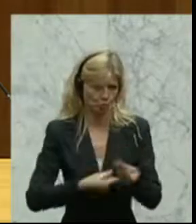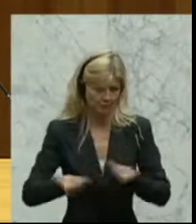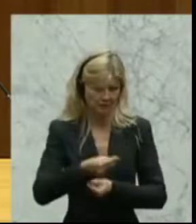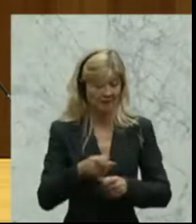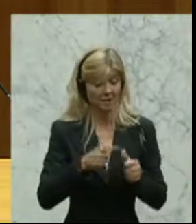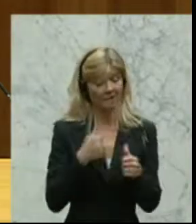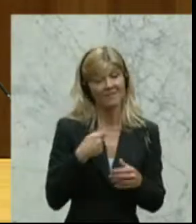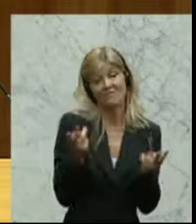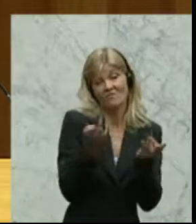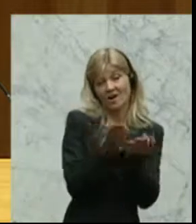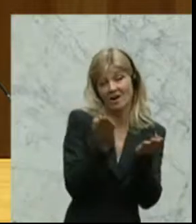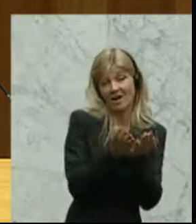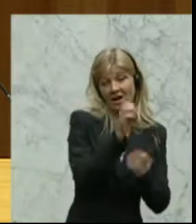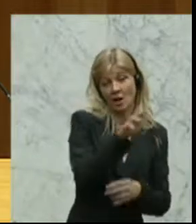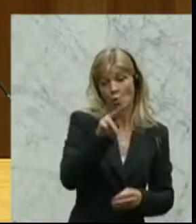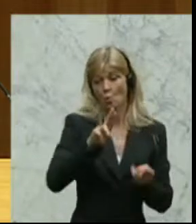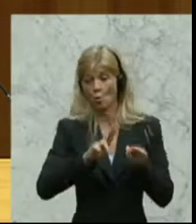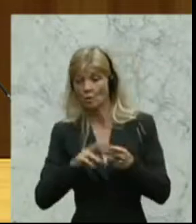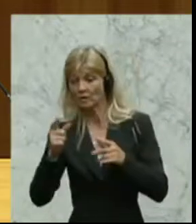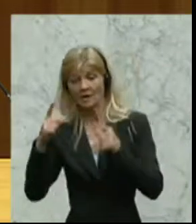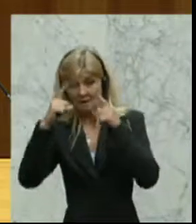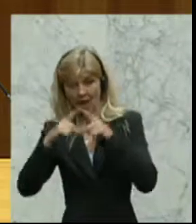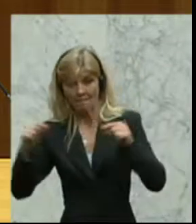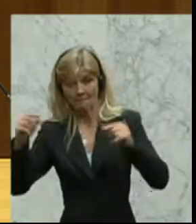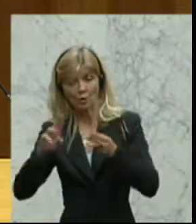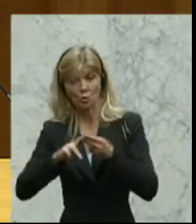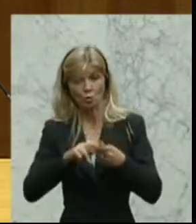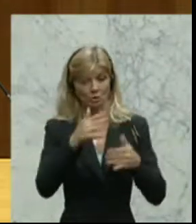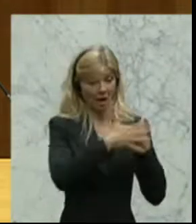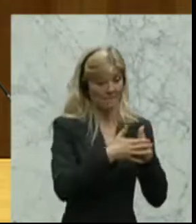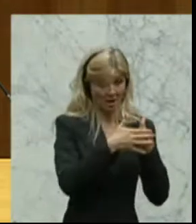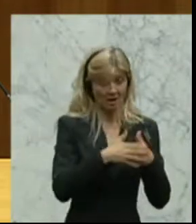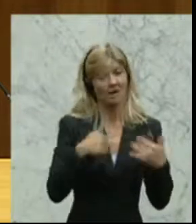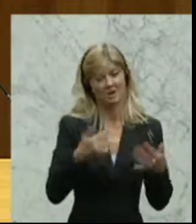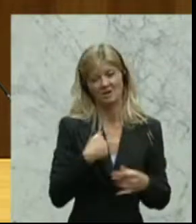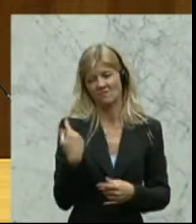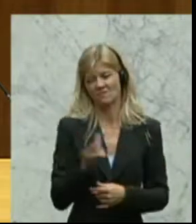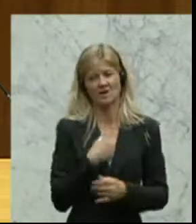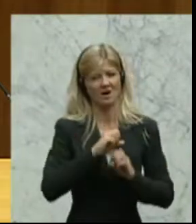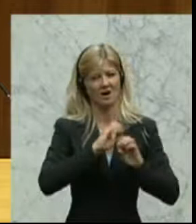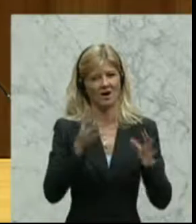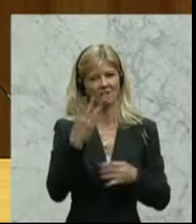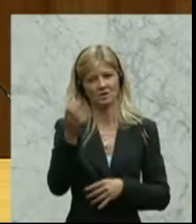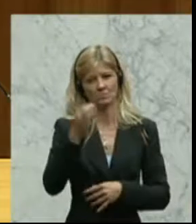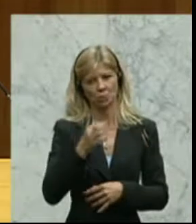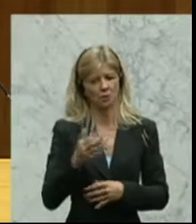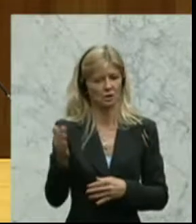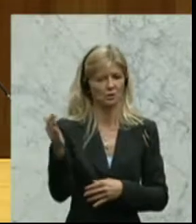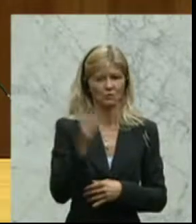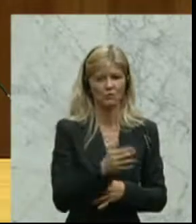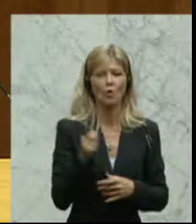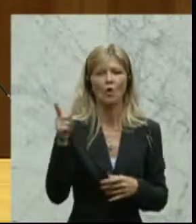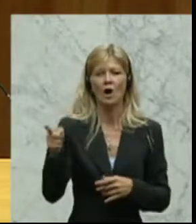USA, dann sind wir klar mit 40% vor Japan, wo wir bei rund 27% Abgaben sind, und bei den USA sind